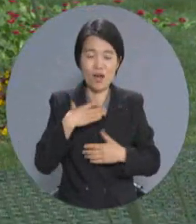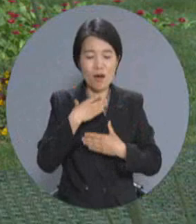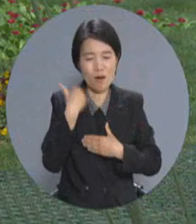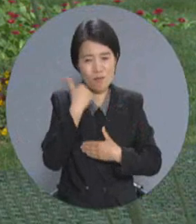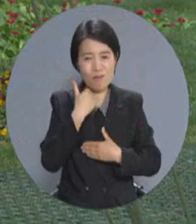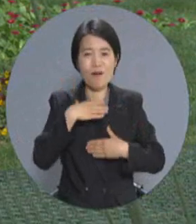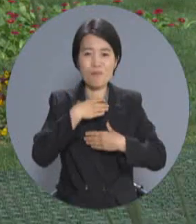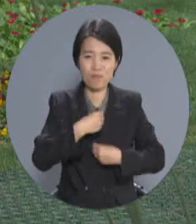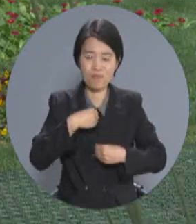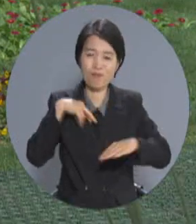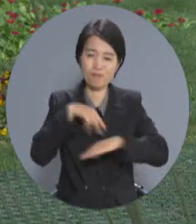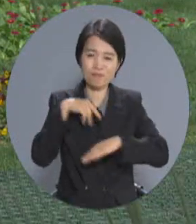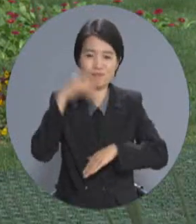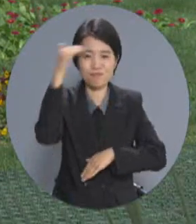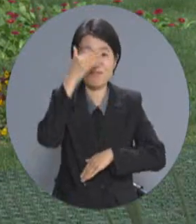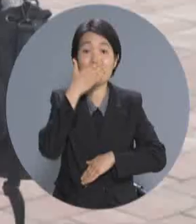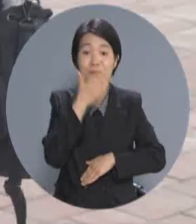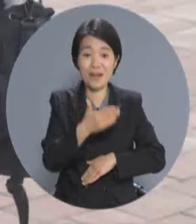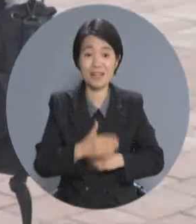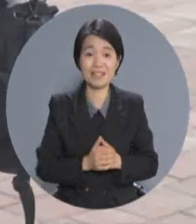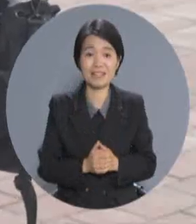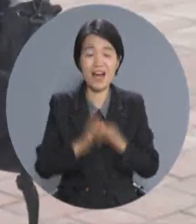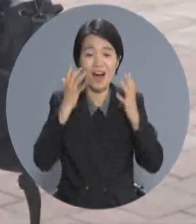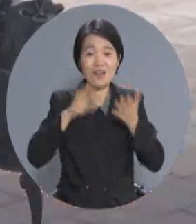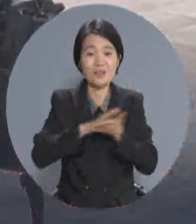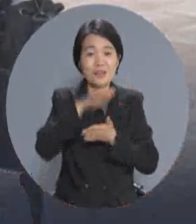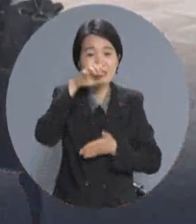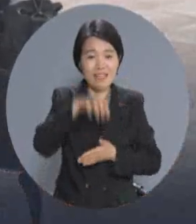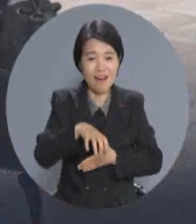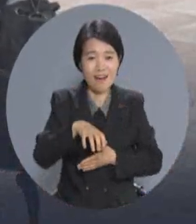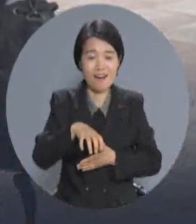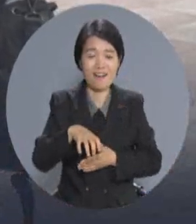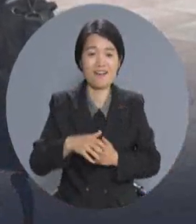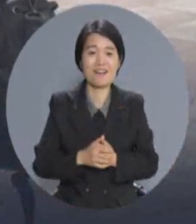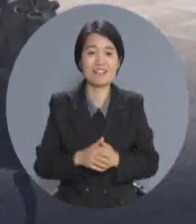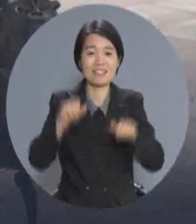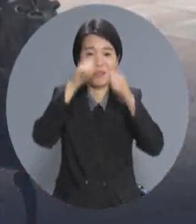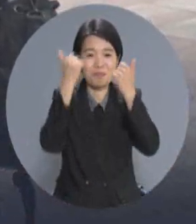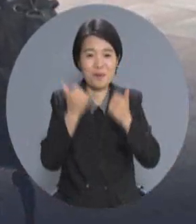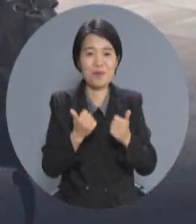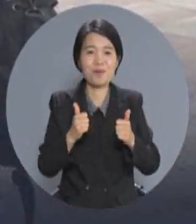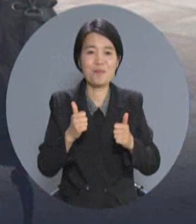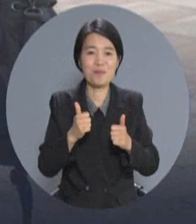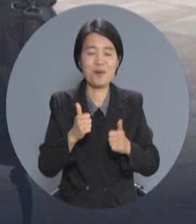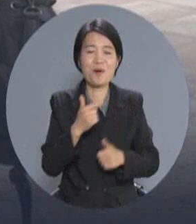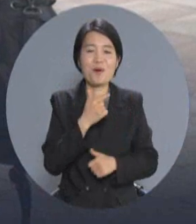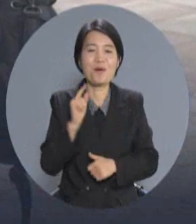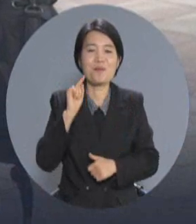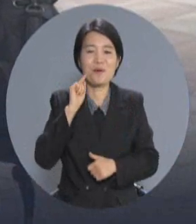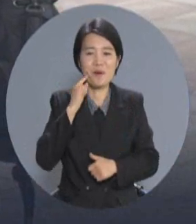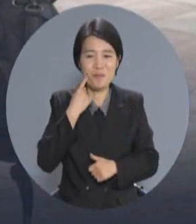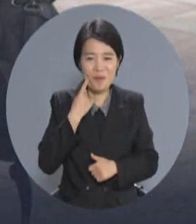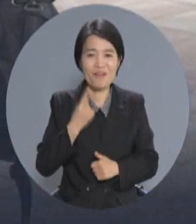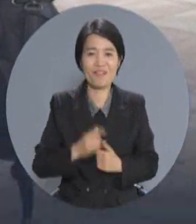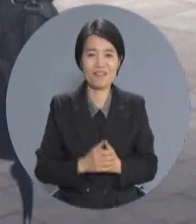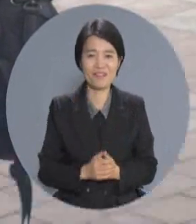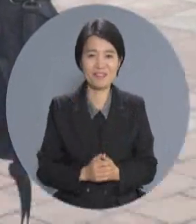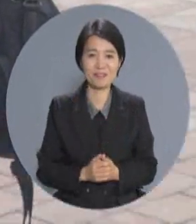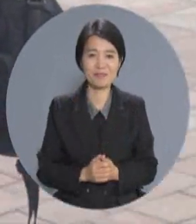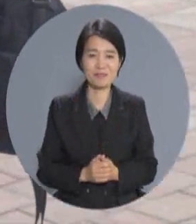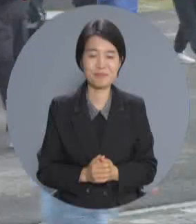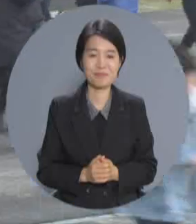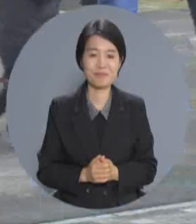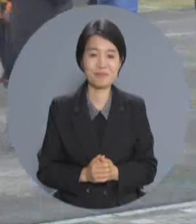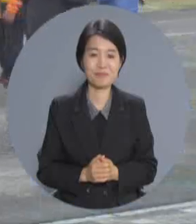편하게 정원을 감상할 수 있습니다. 어린이 놀이터랑 여기 작품들이 꾸며 있는 거 너무